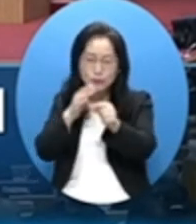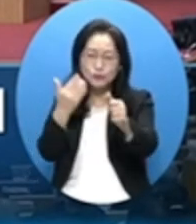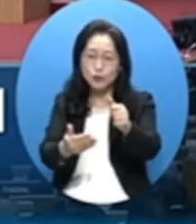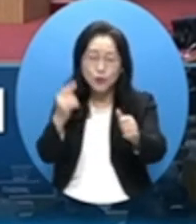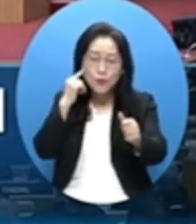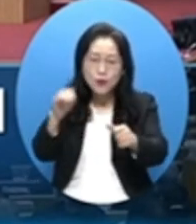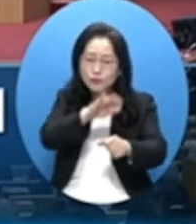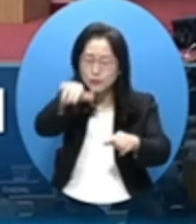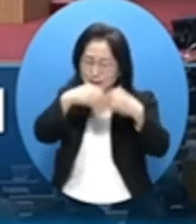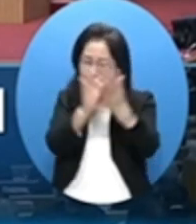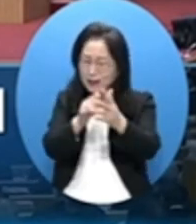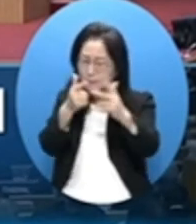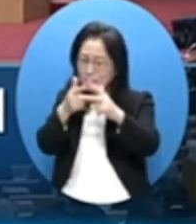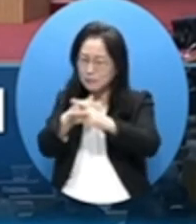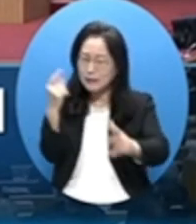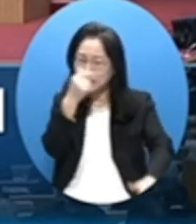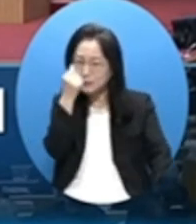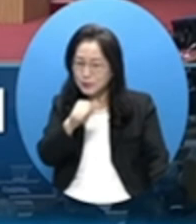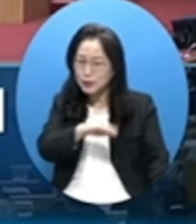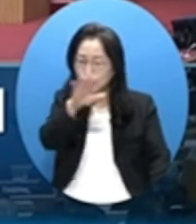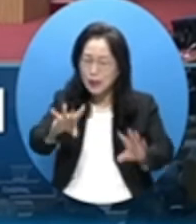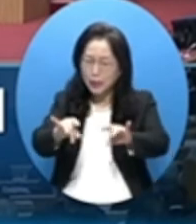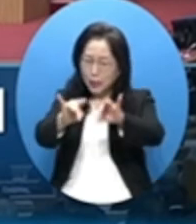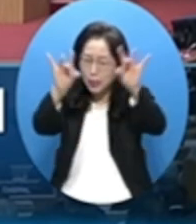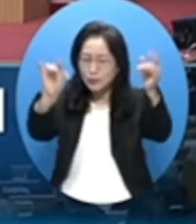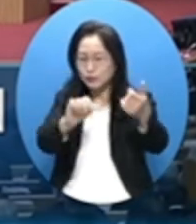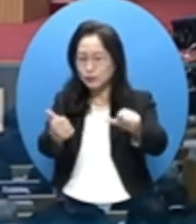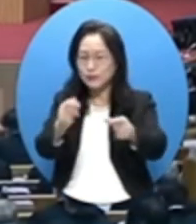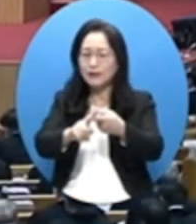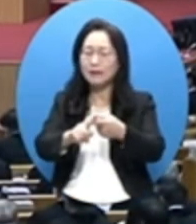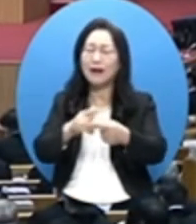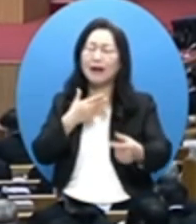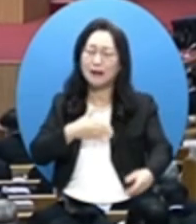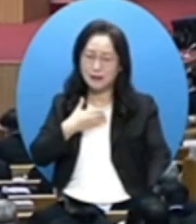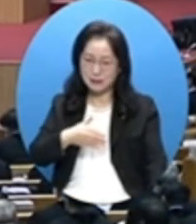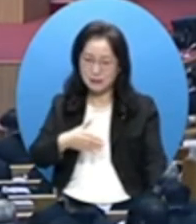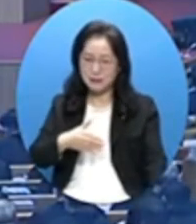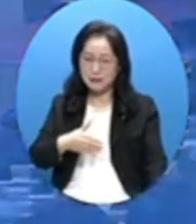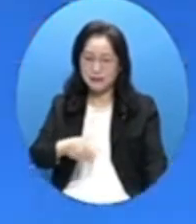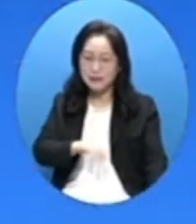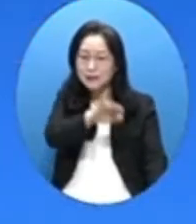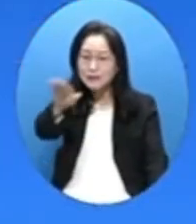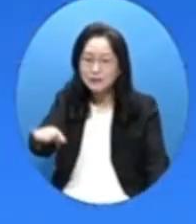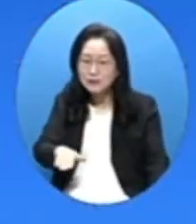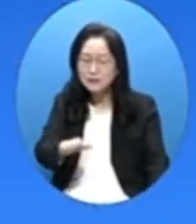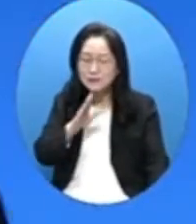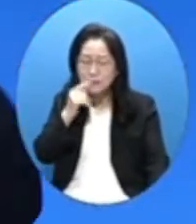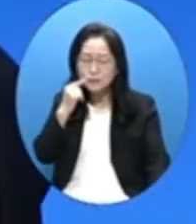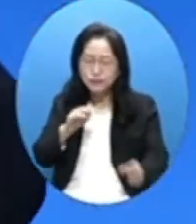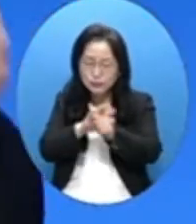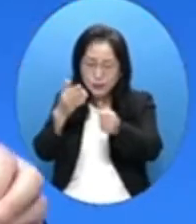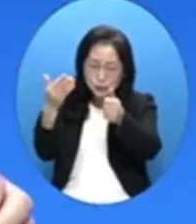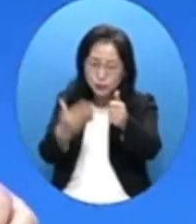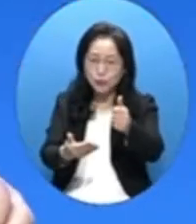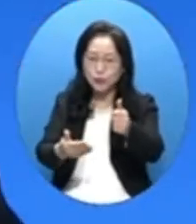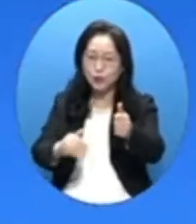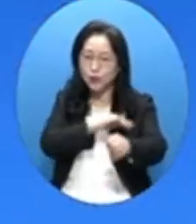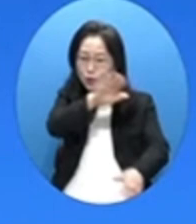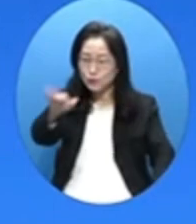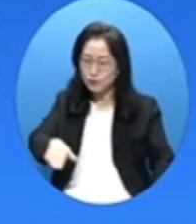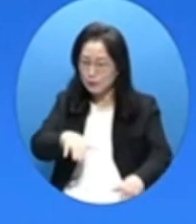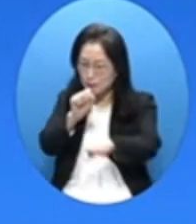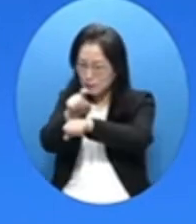우리가 단지 먼지뿐임을 기억하심이로다 주님이 우리 를 부르시기 때문에